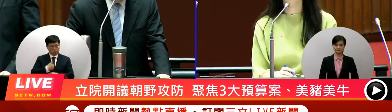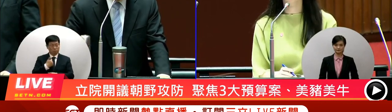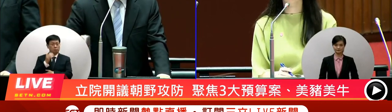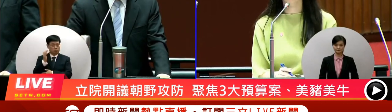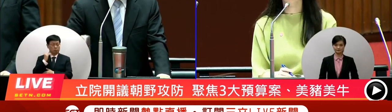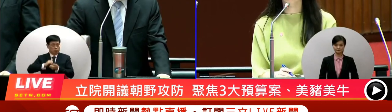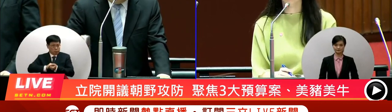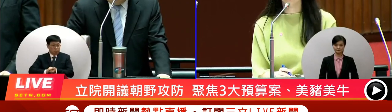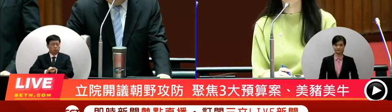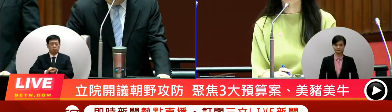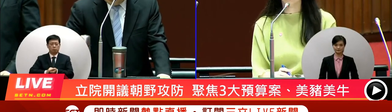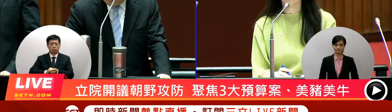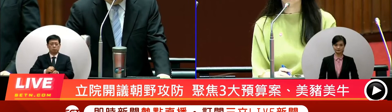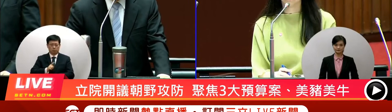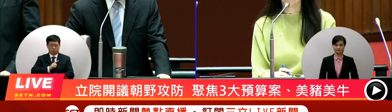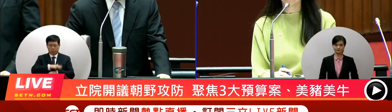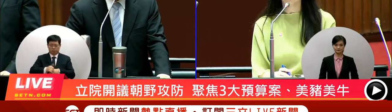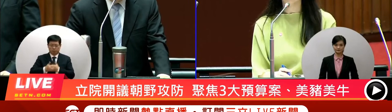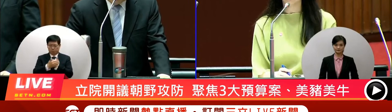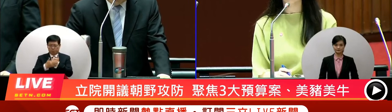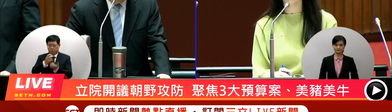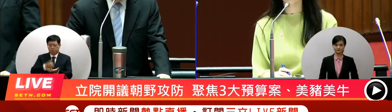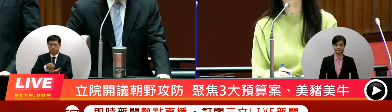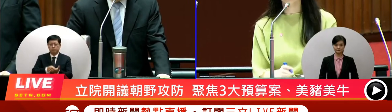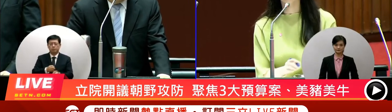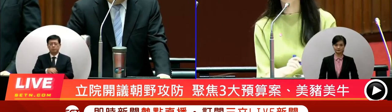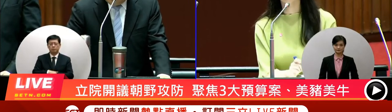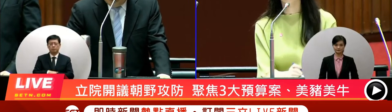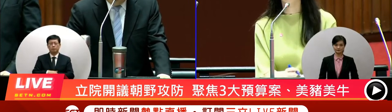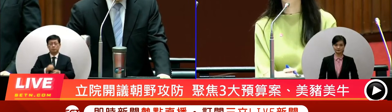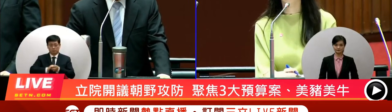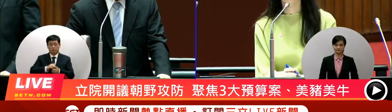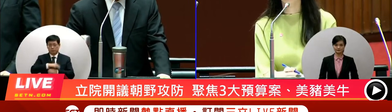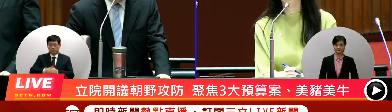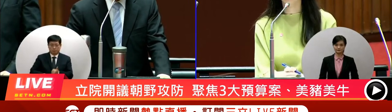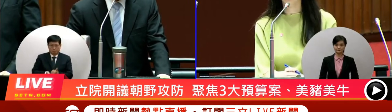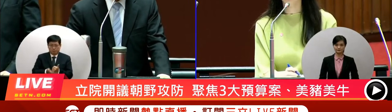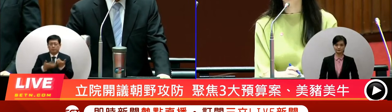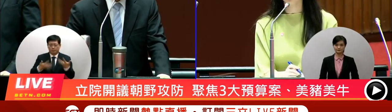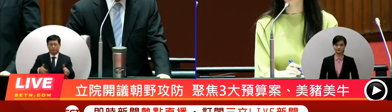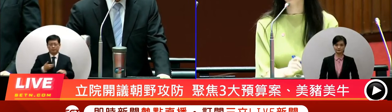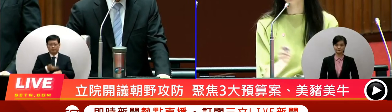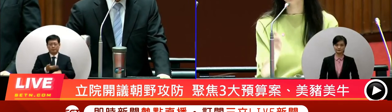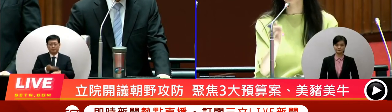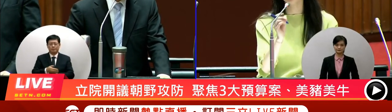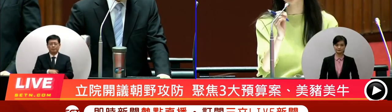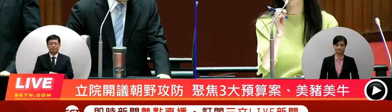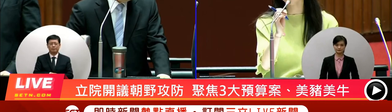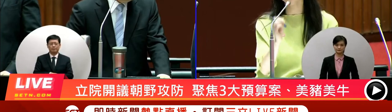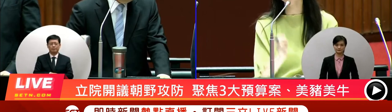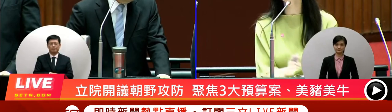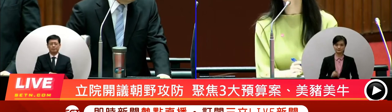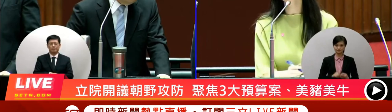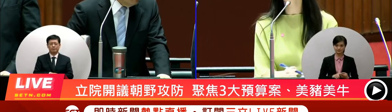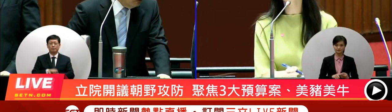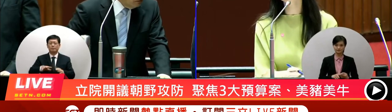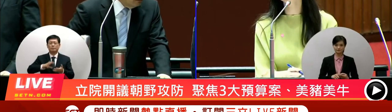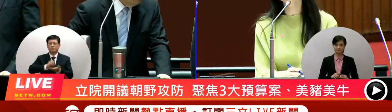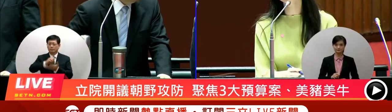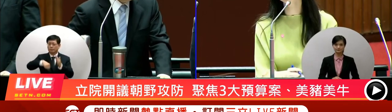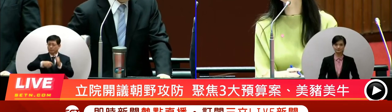一定会守住，一定会努力，请放心。 对，就是说食安跟 报告，